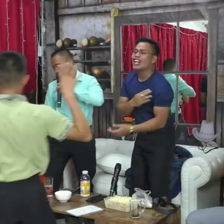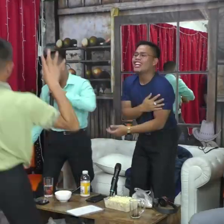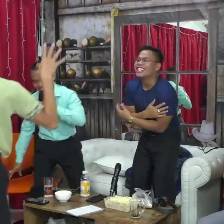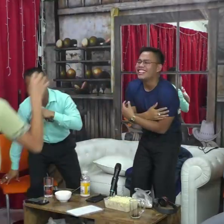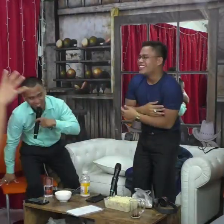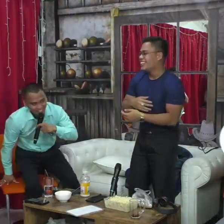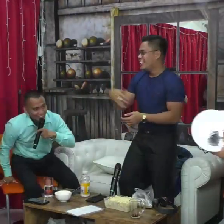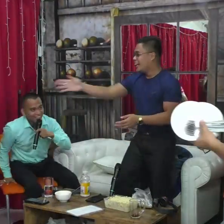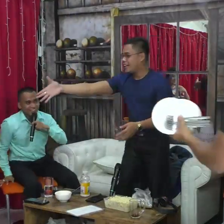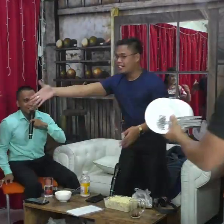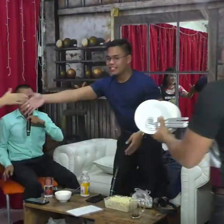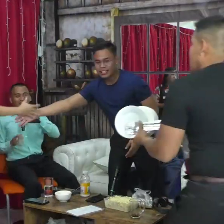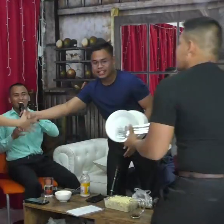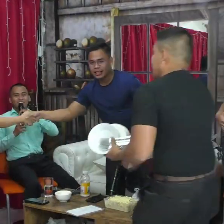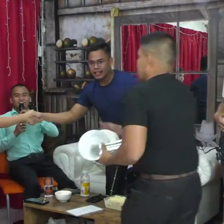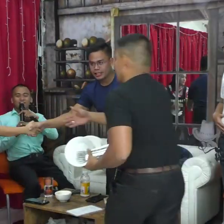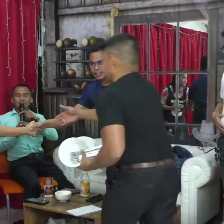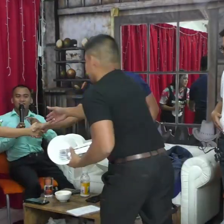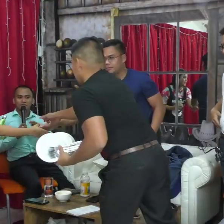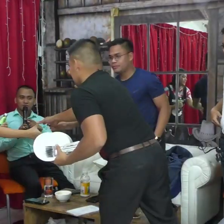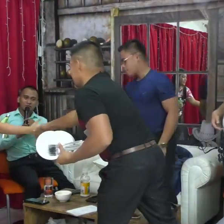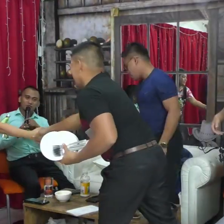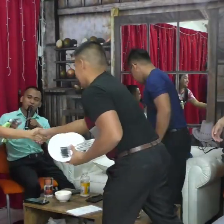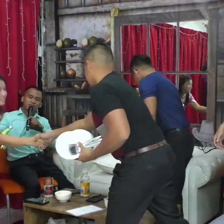si Maki!